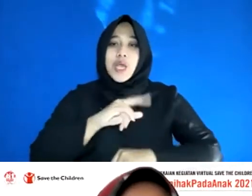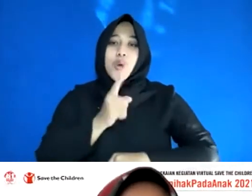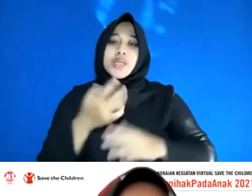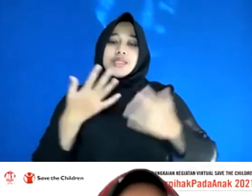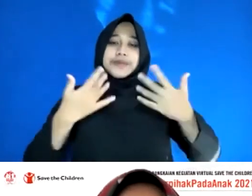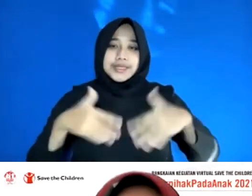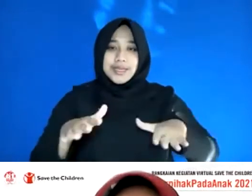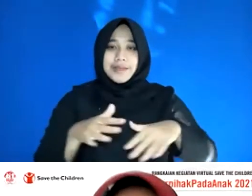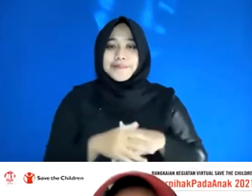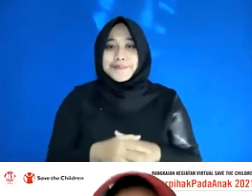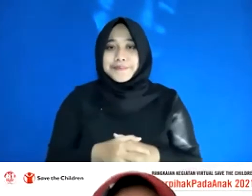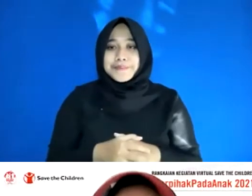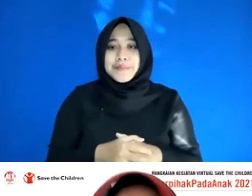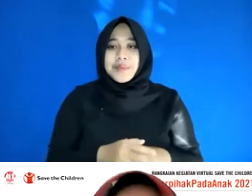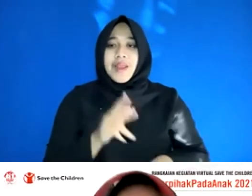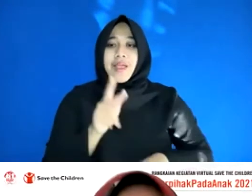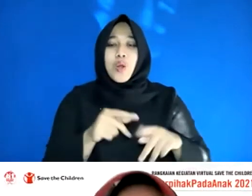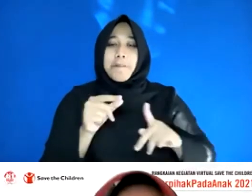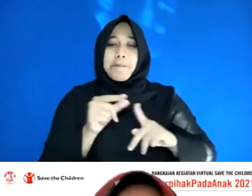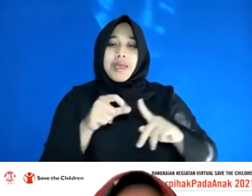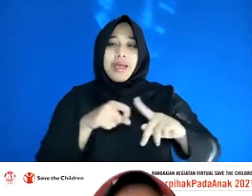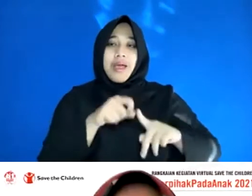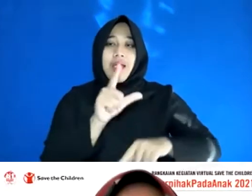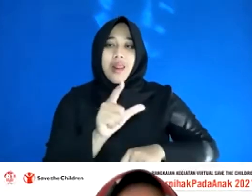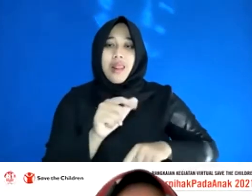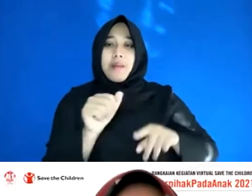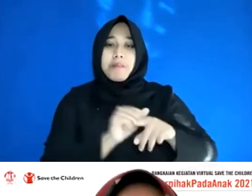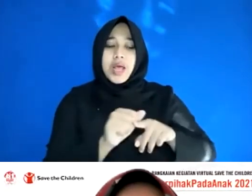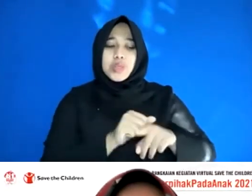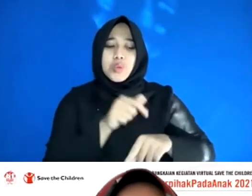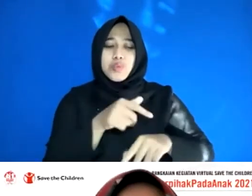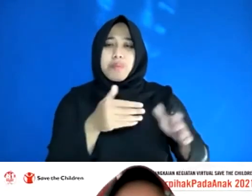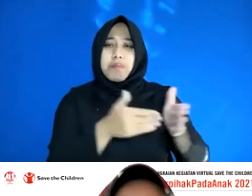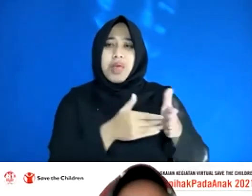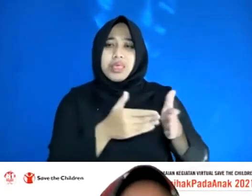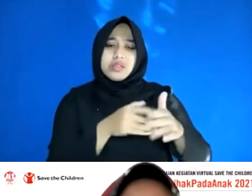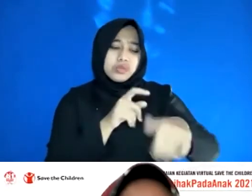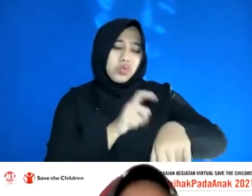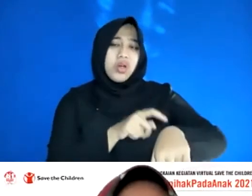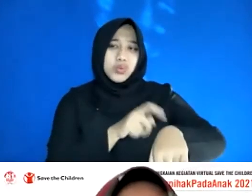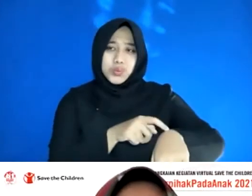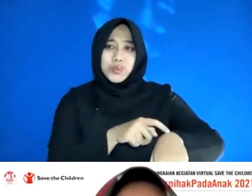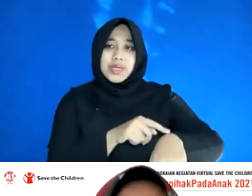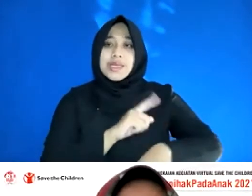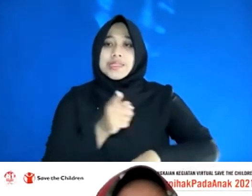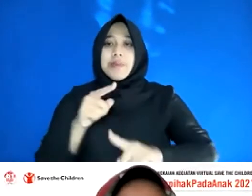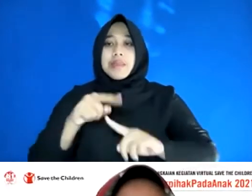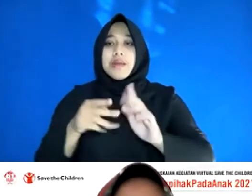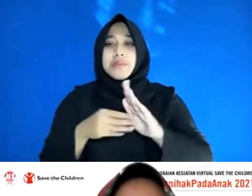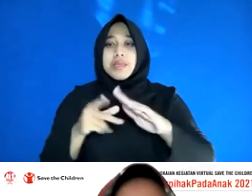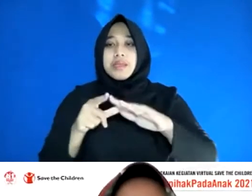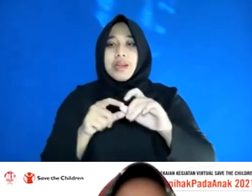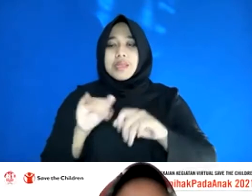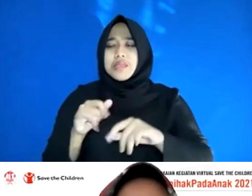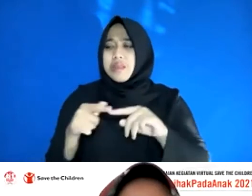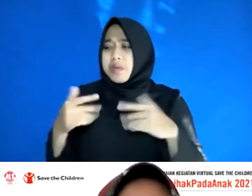gitu. Sedangkan kalau di PKL atau praktikum itu kan batasan waktunya memang sampai terminasi, tapi apa